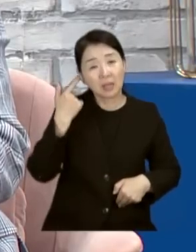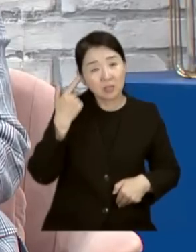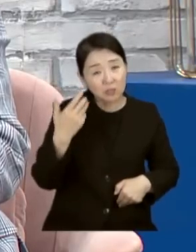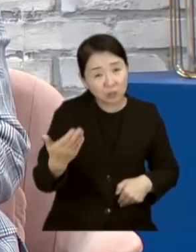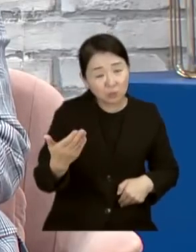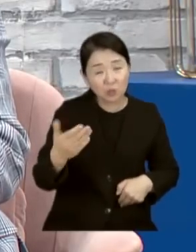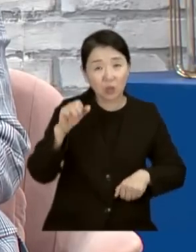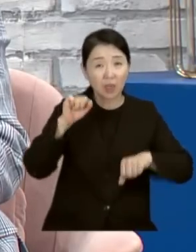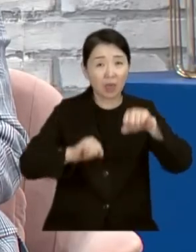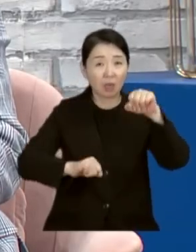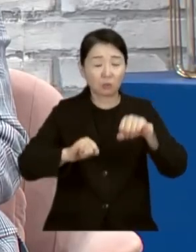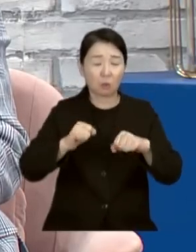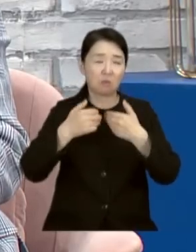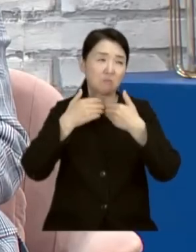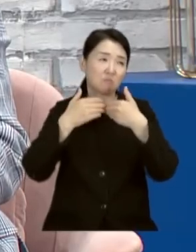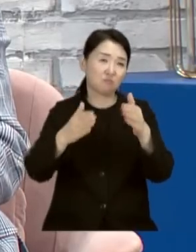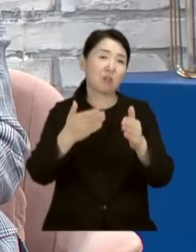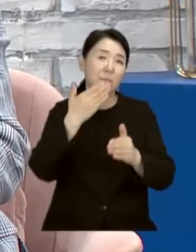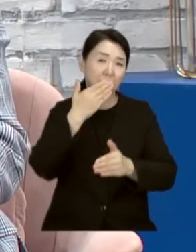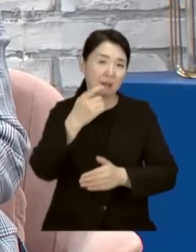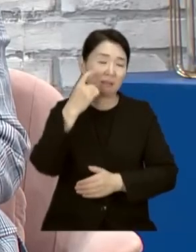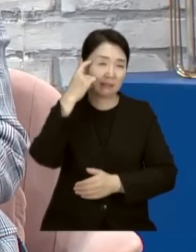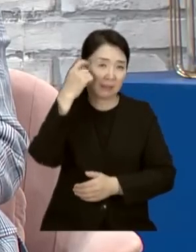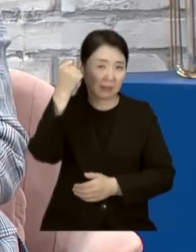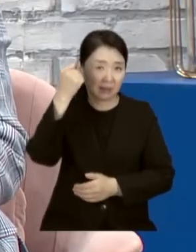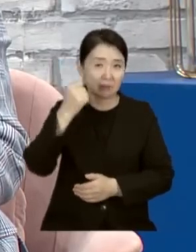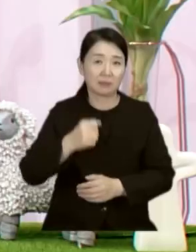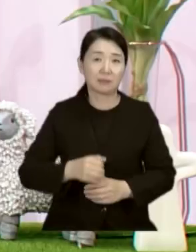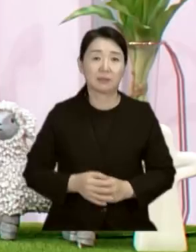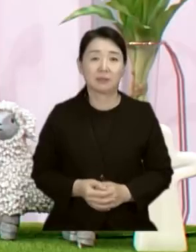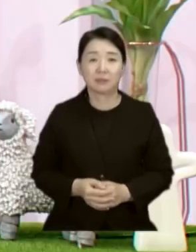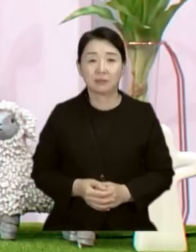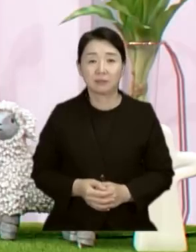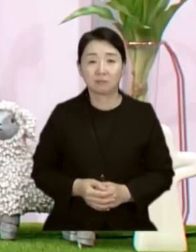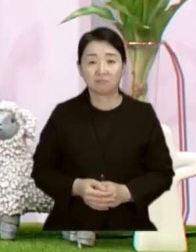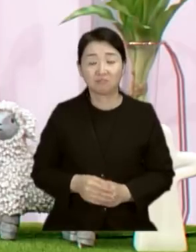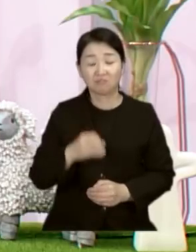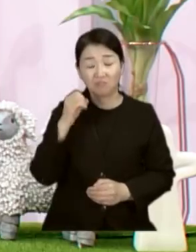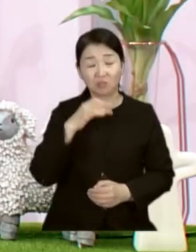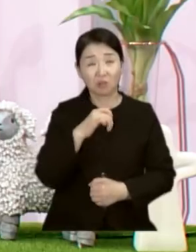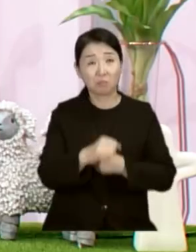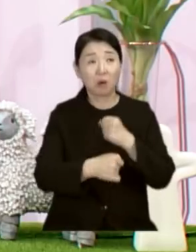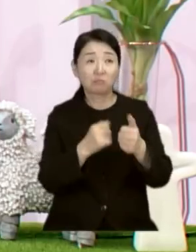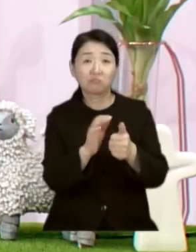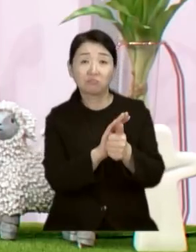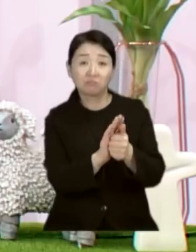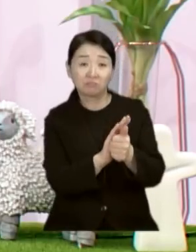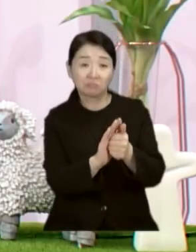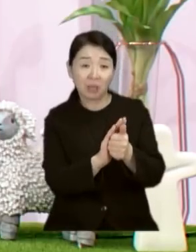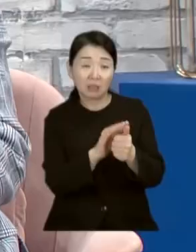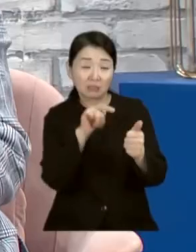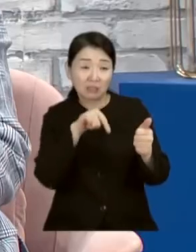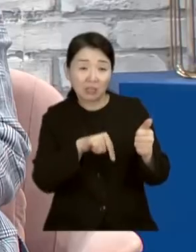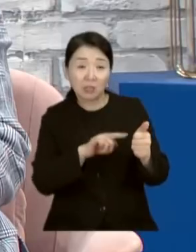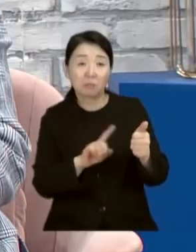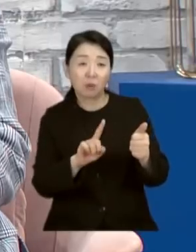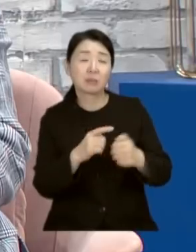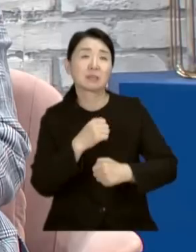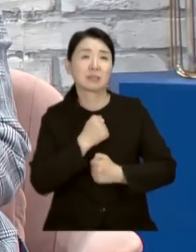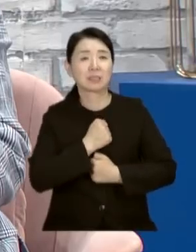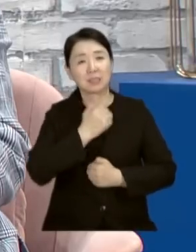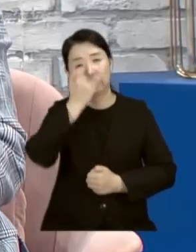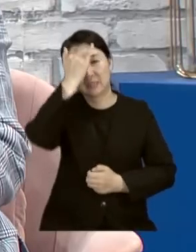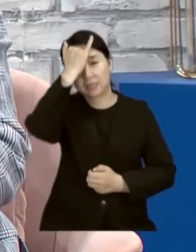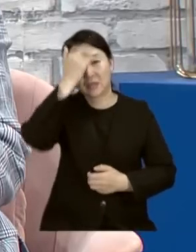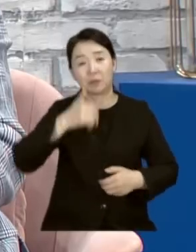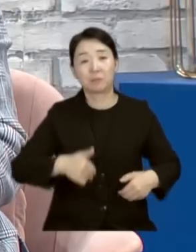아, 저런 질문이나 저런 행동은 참 무례할 수도 있겠구나. 네. 그래, 그냥 아무렇지도 않게 이렇게 대해주는데 그래도 그